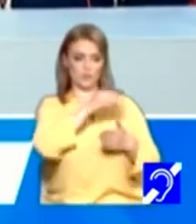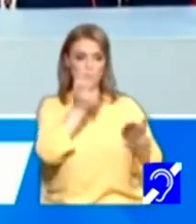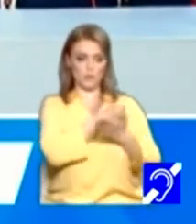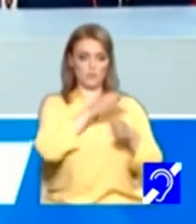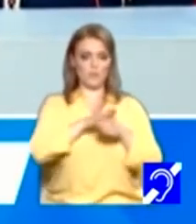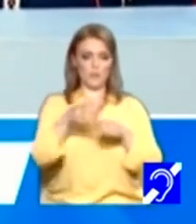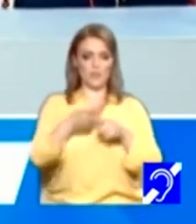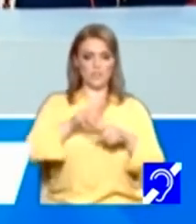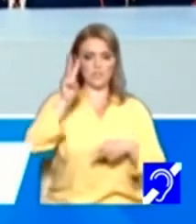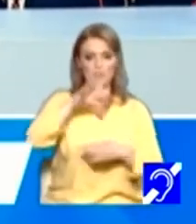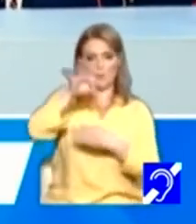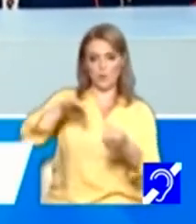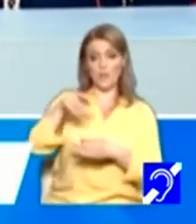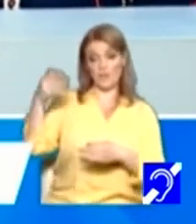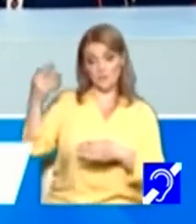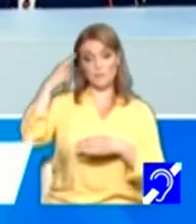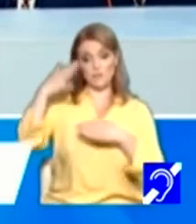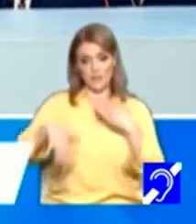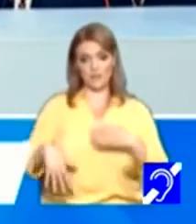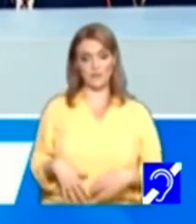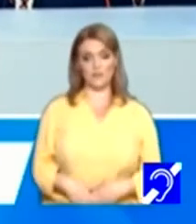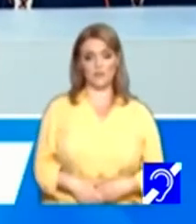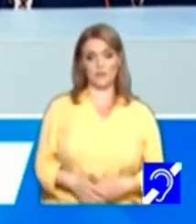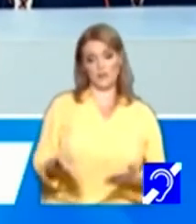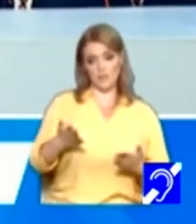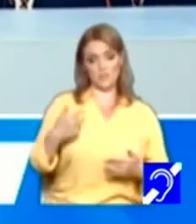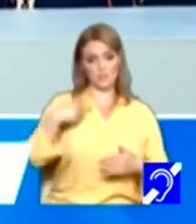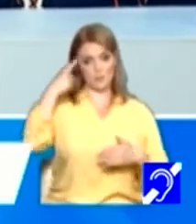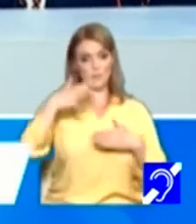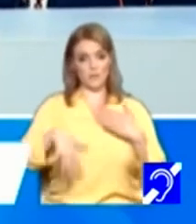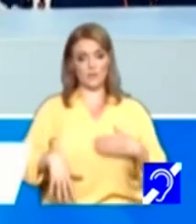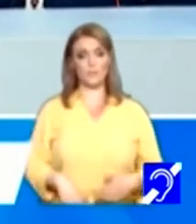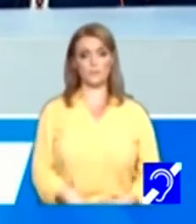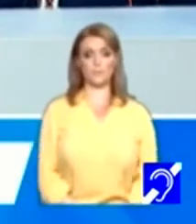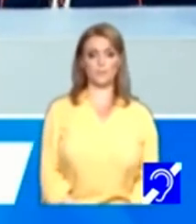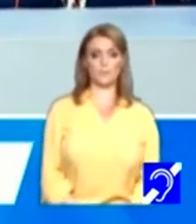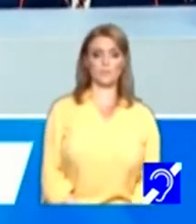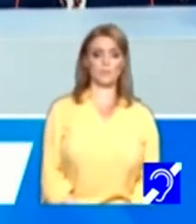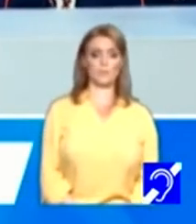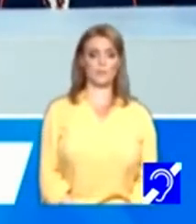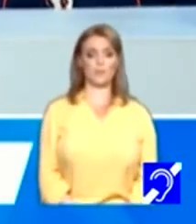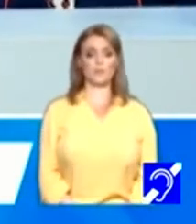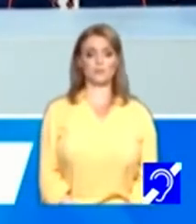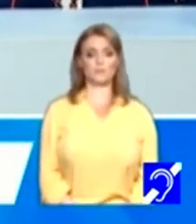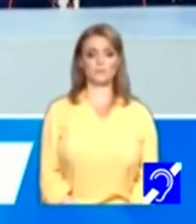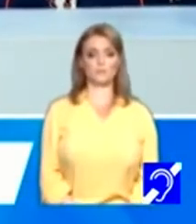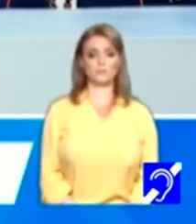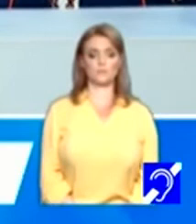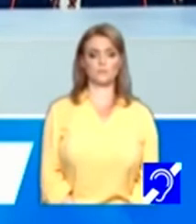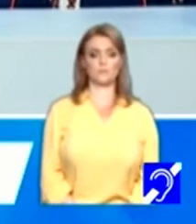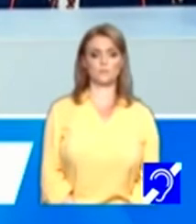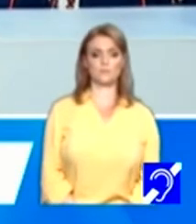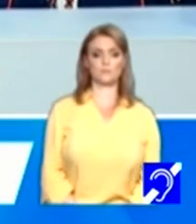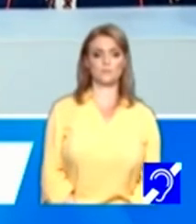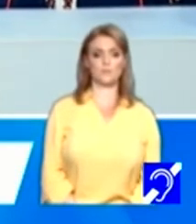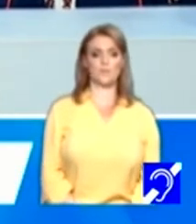v-am înțeles, doamne, eu v-am înțeles. Pe bine? Mersi că m-ați înțeles. Vă răspund la întrebarea cu domnul, cu Uniunea Europeană. Deci, măcar că... Europeană,